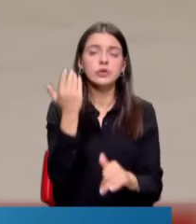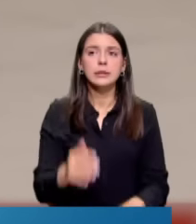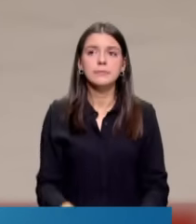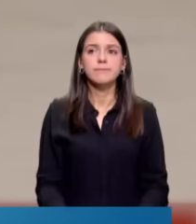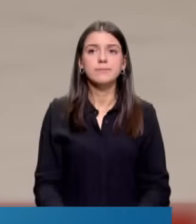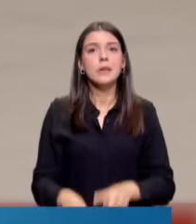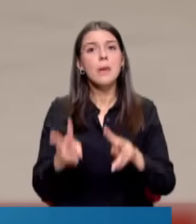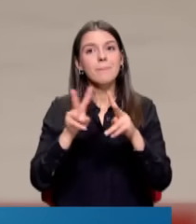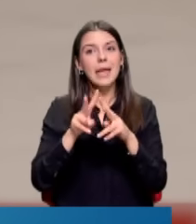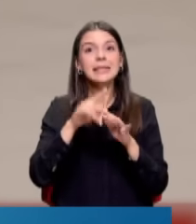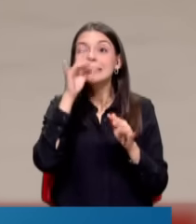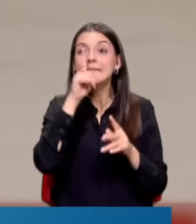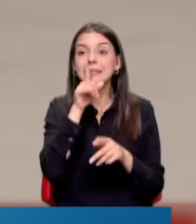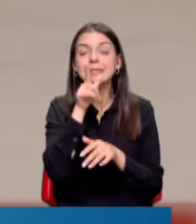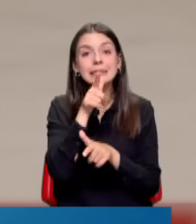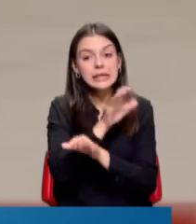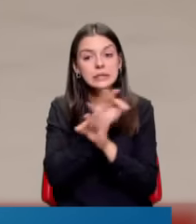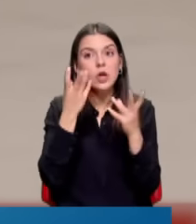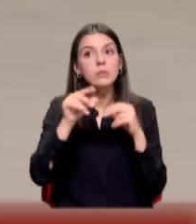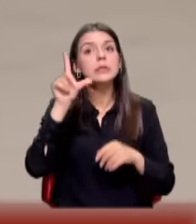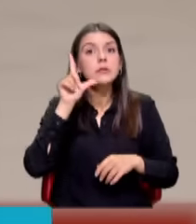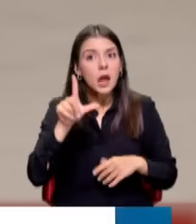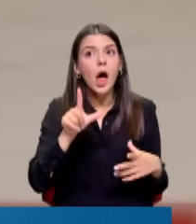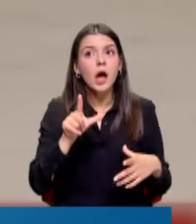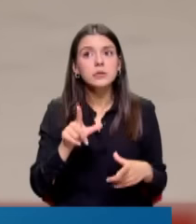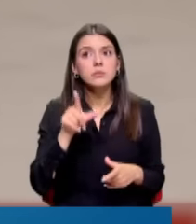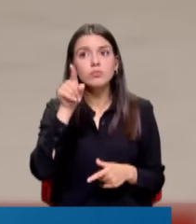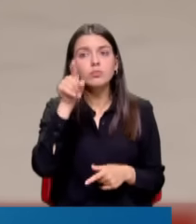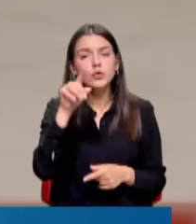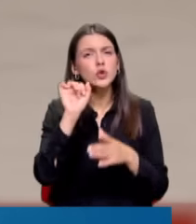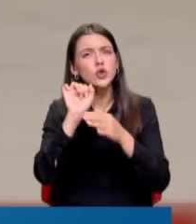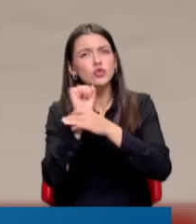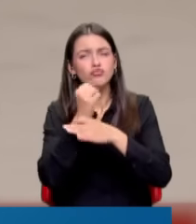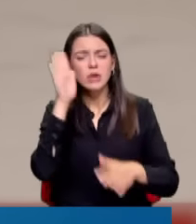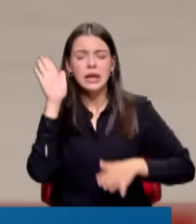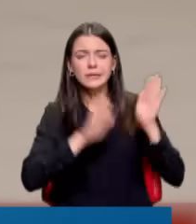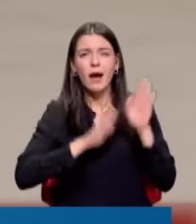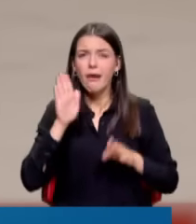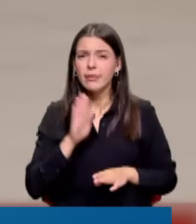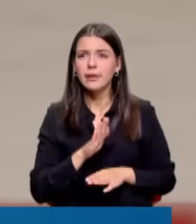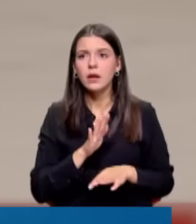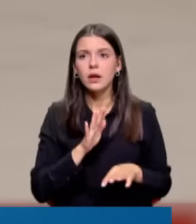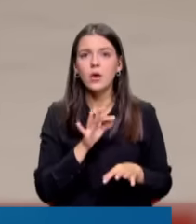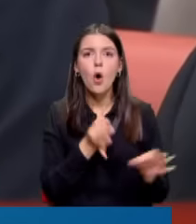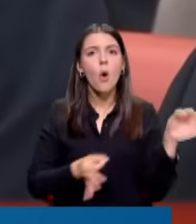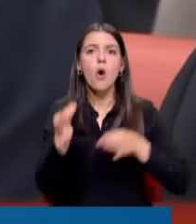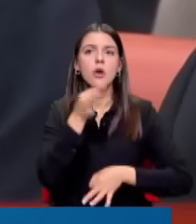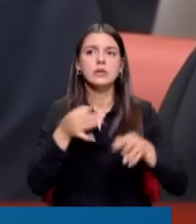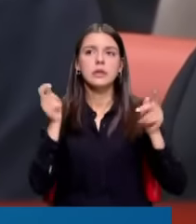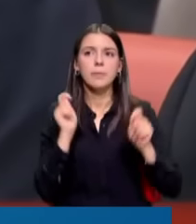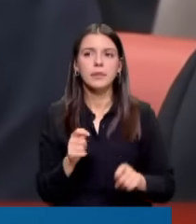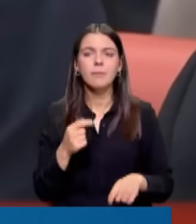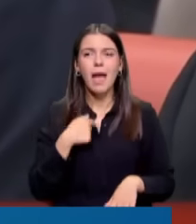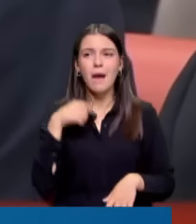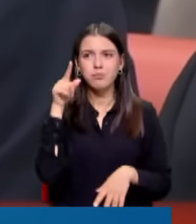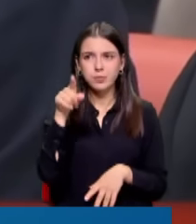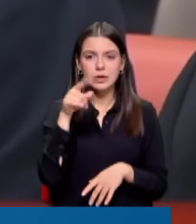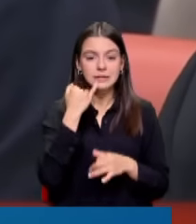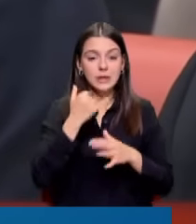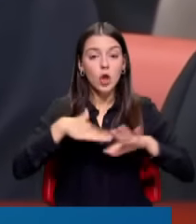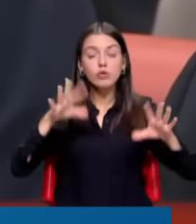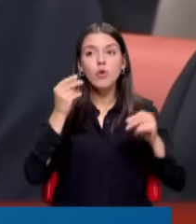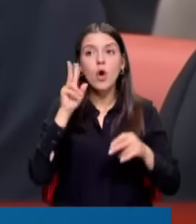Vekili'nin ortamı sükunete ulaştırması gerekirken bu usta saldırı organize edildi. Ben bu salonda çok şey